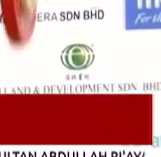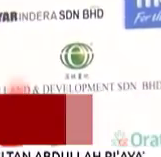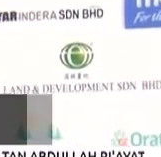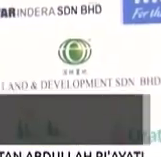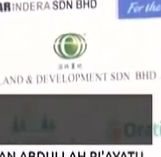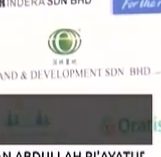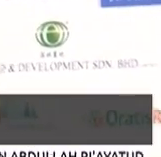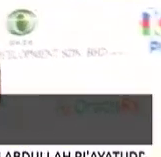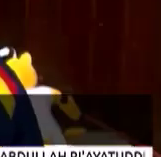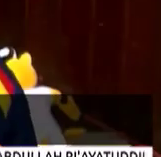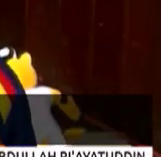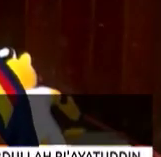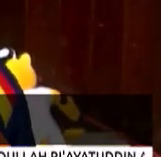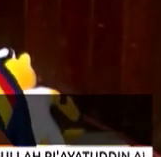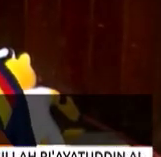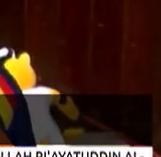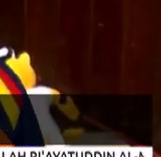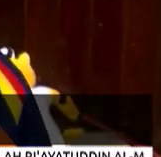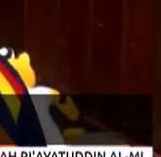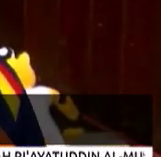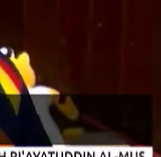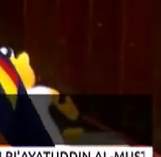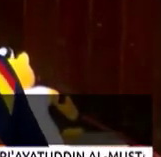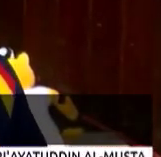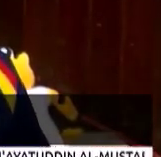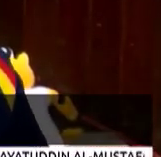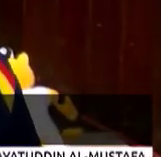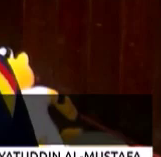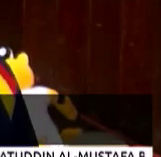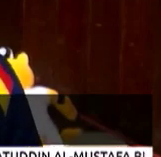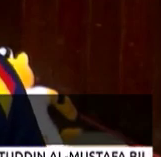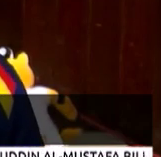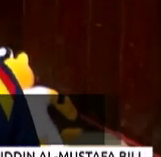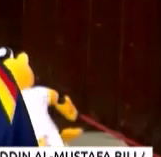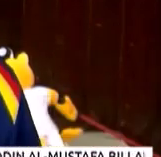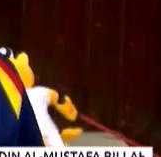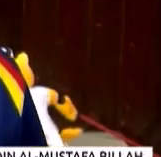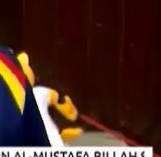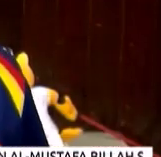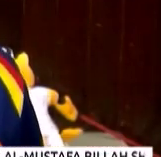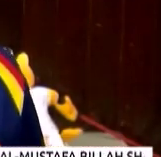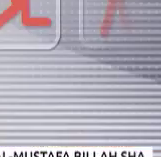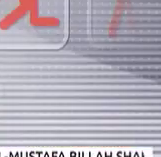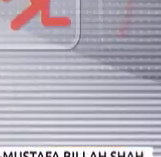PABM rayu angkat berat dipertandingkan dalam Sukma 2020.